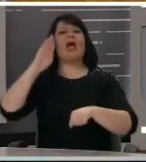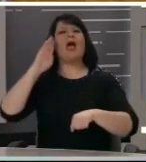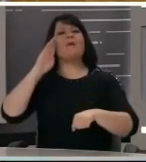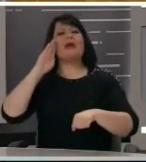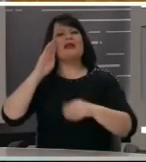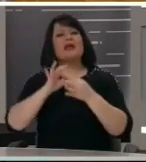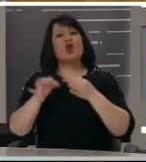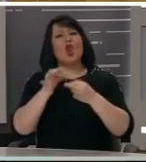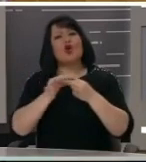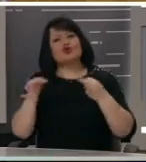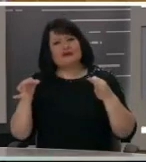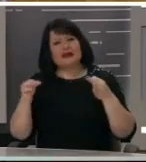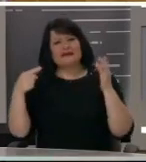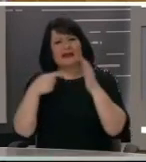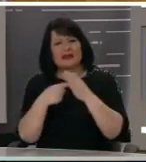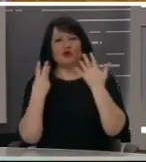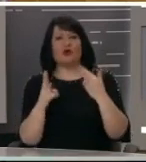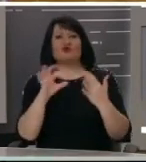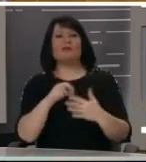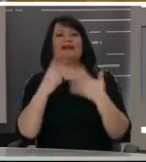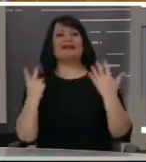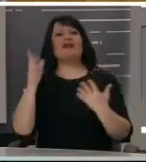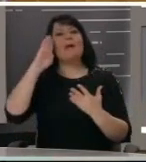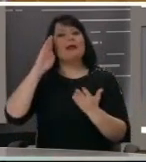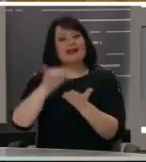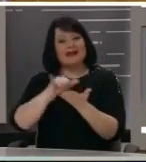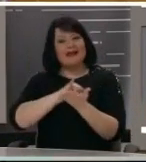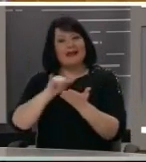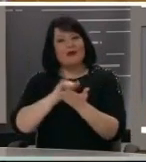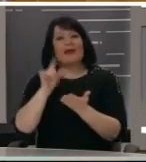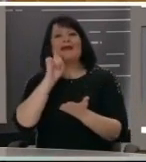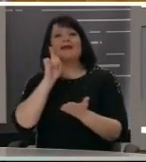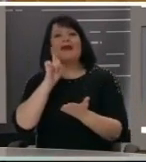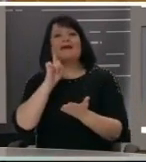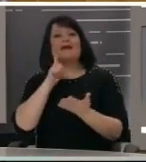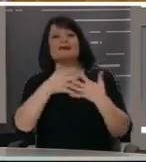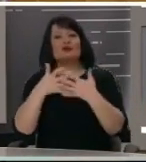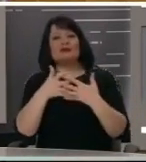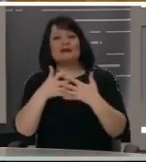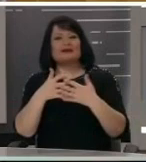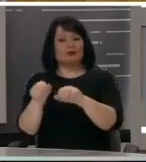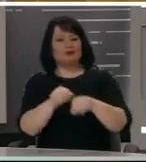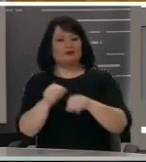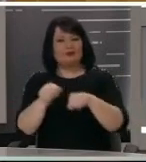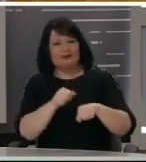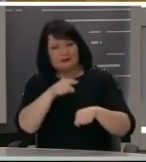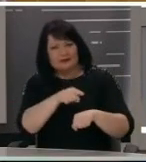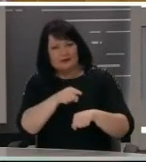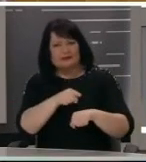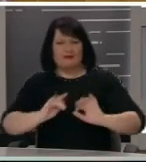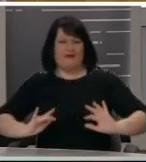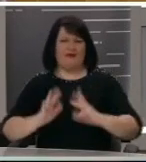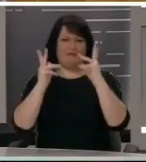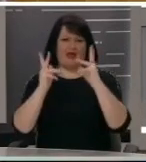που το 1857 κατέβηκαν σε μια μαζική απεργία